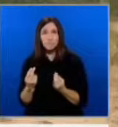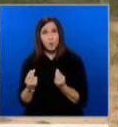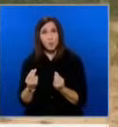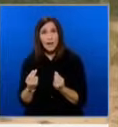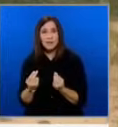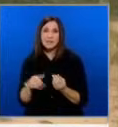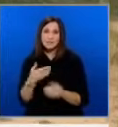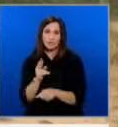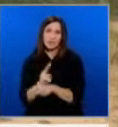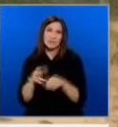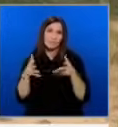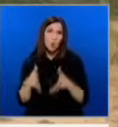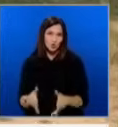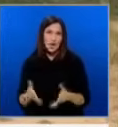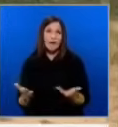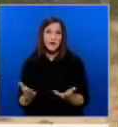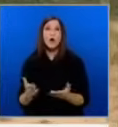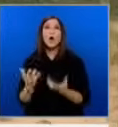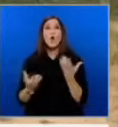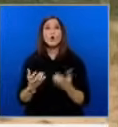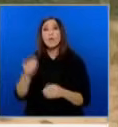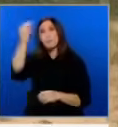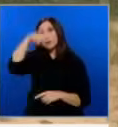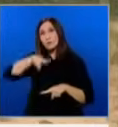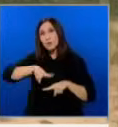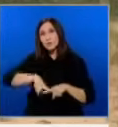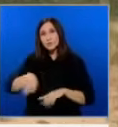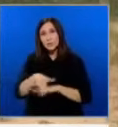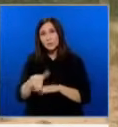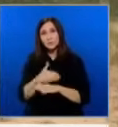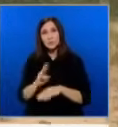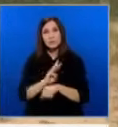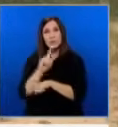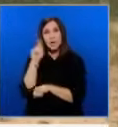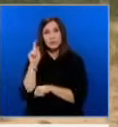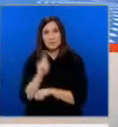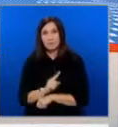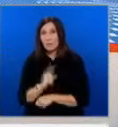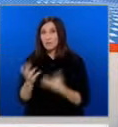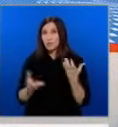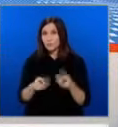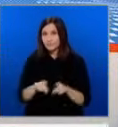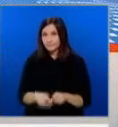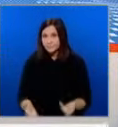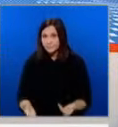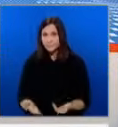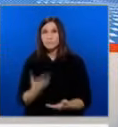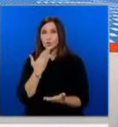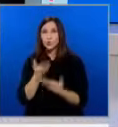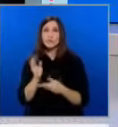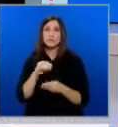се влошава. Огънят, който е на българо-гръцката граница, също продължава вече 13-ти ден да гори. Ти за